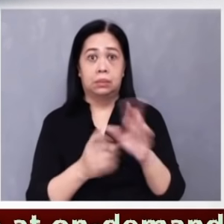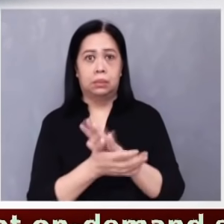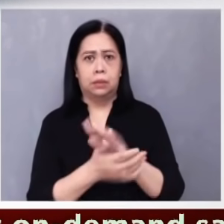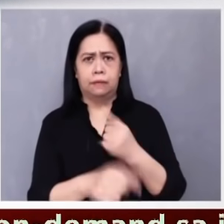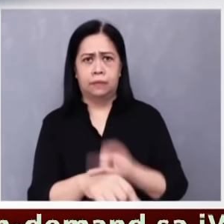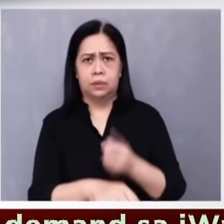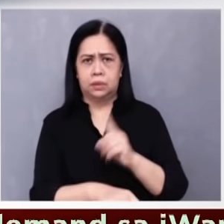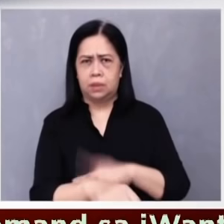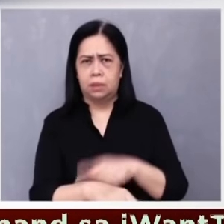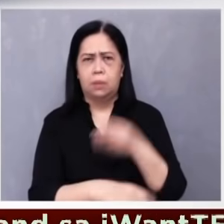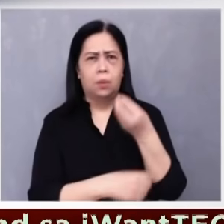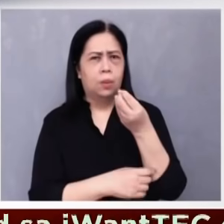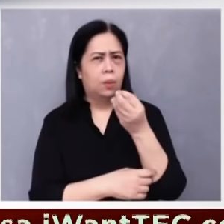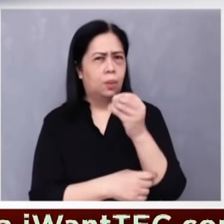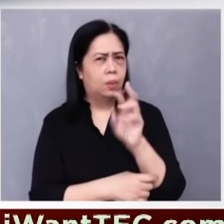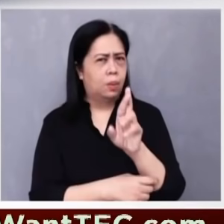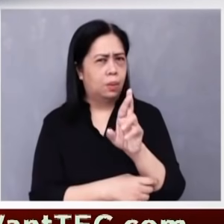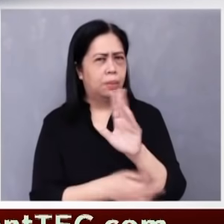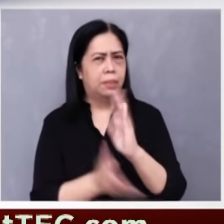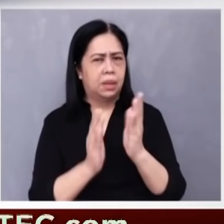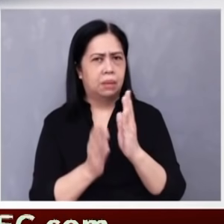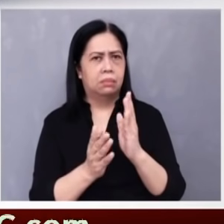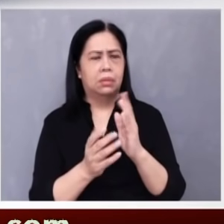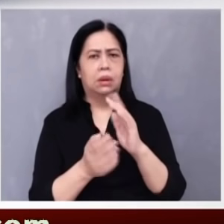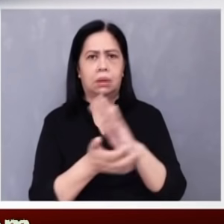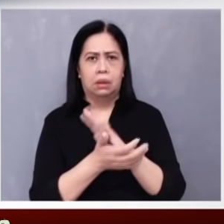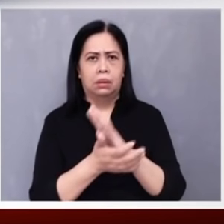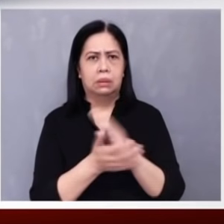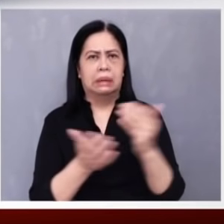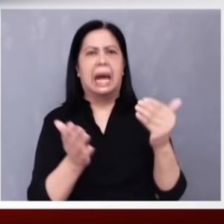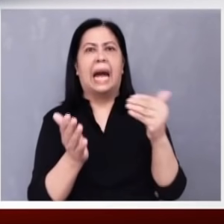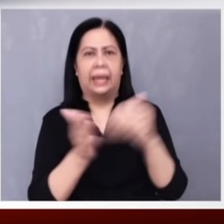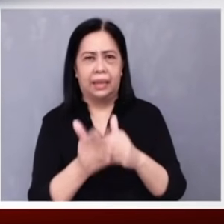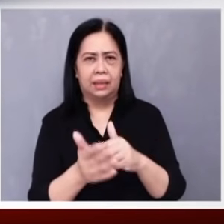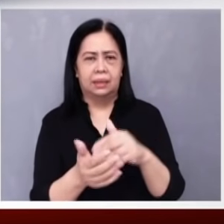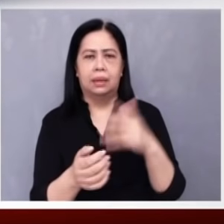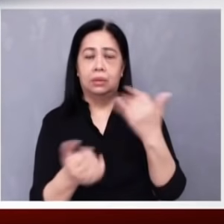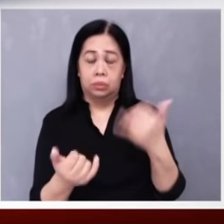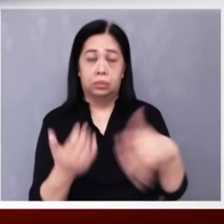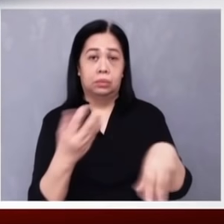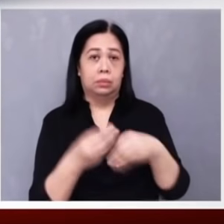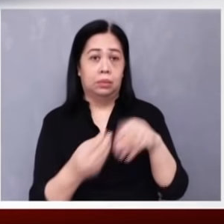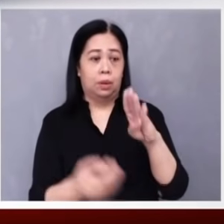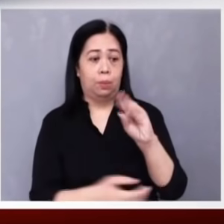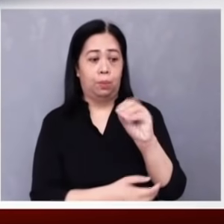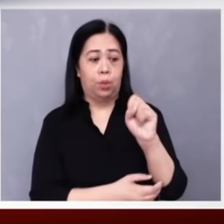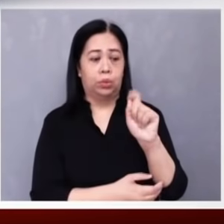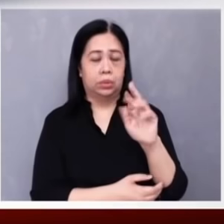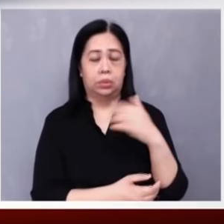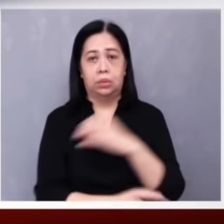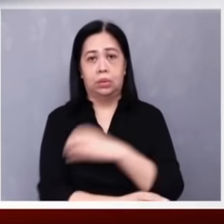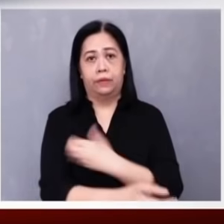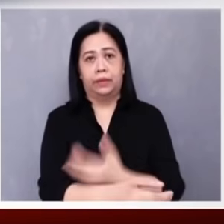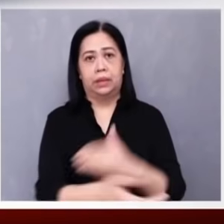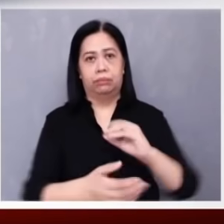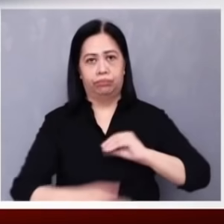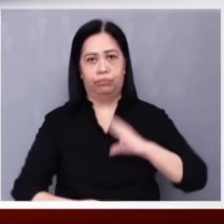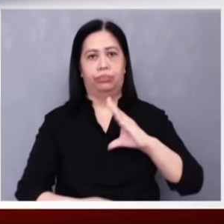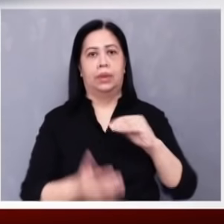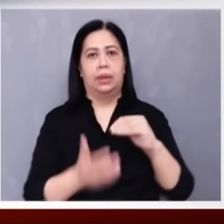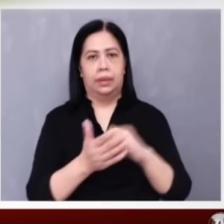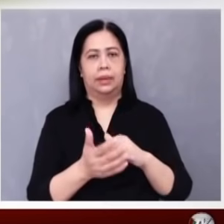or naging COVID positive sila ulit. Dahil sa may booster, magiging confident ulit na magkakaroon ng protection against